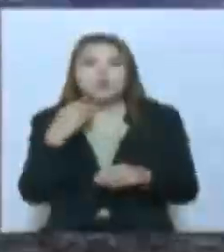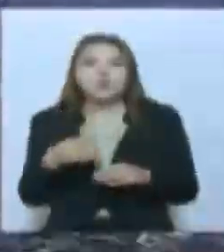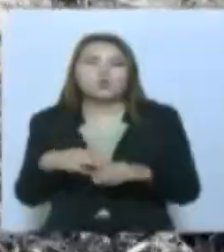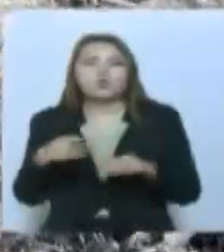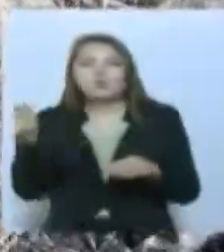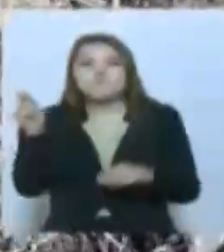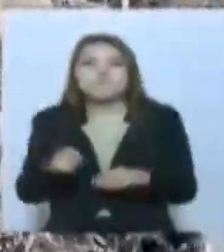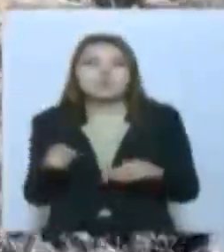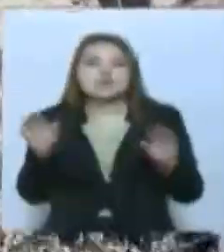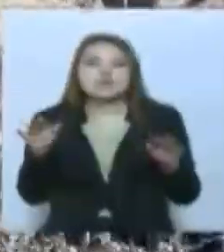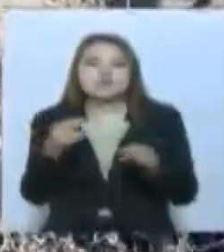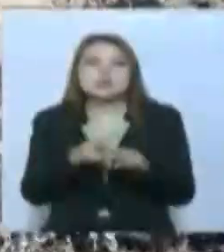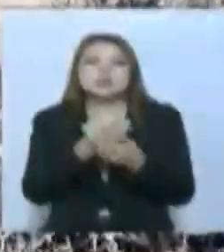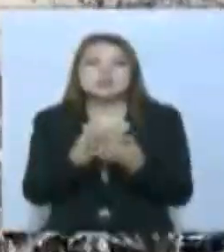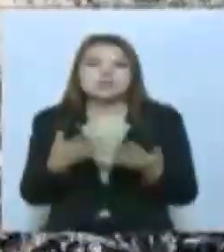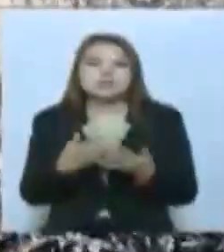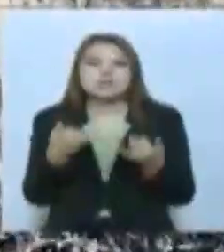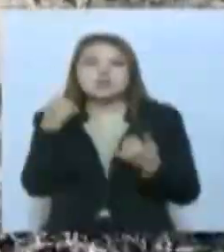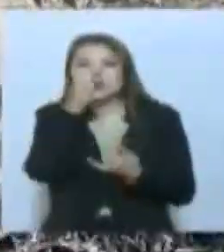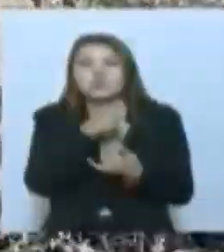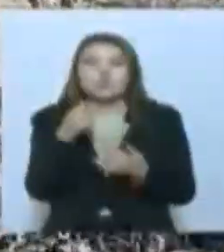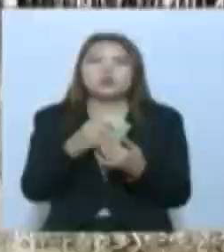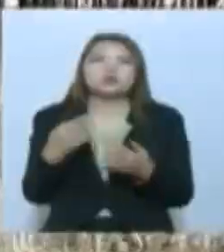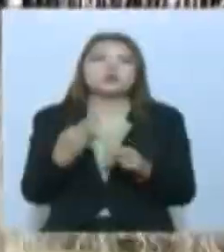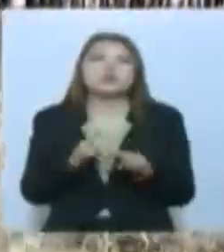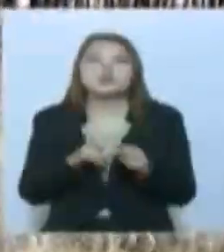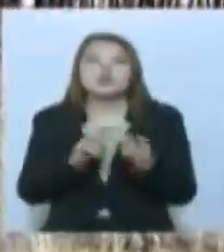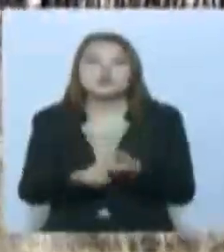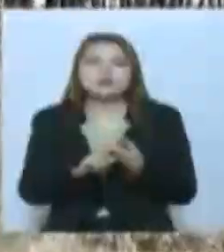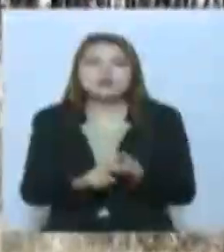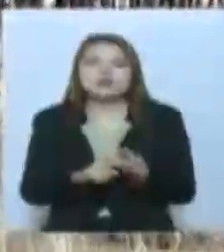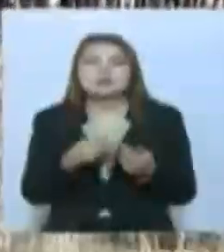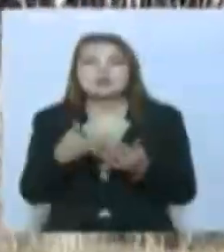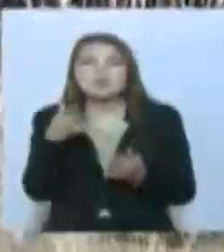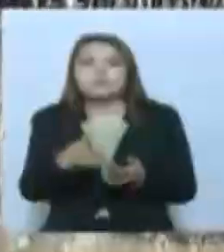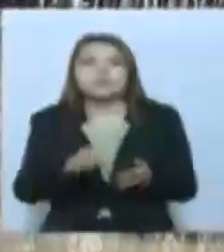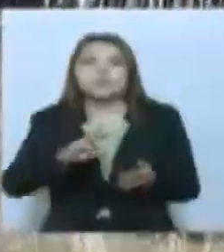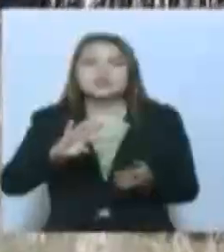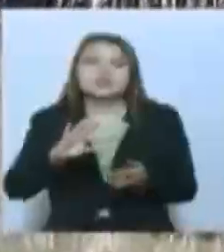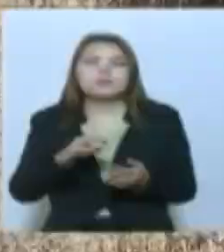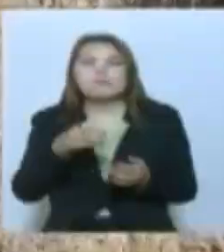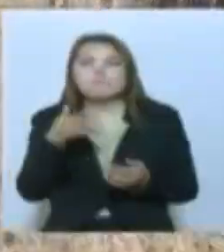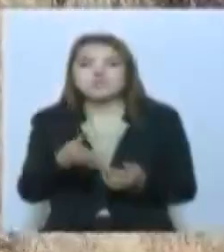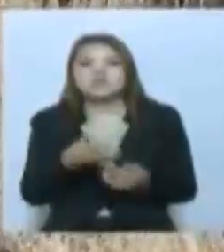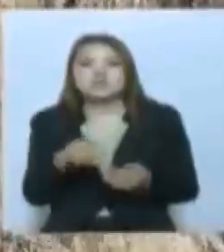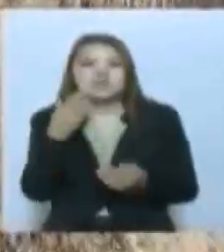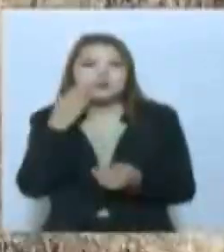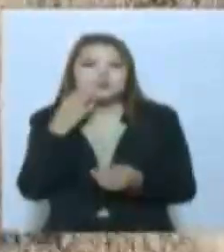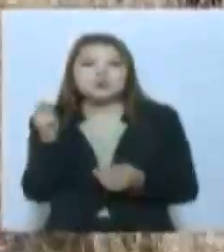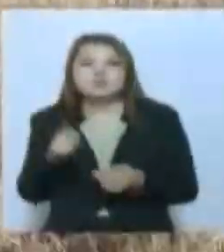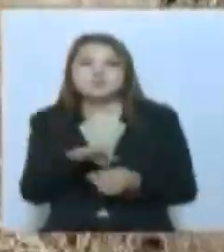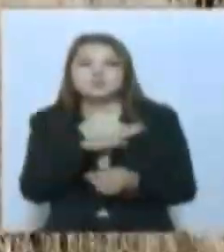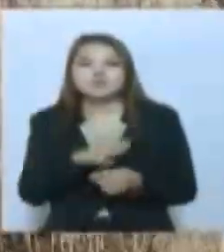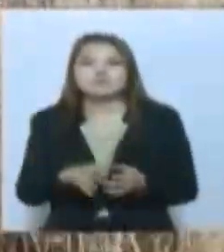прилетели 3.500 лебедей то в этом году инспекторы лесного хозяйства насчитывают до 5.000 особей Асиль нши Саламат ТАВ